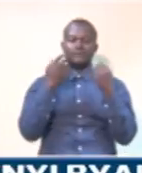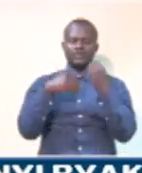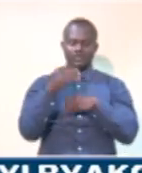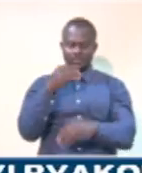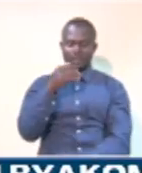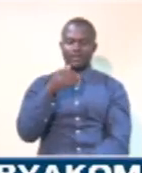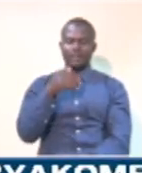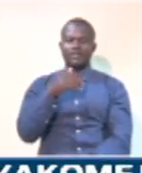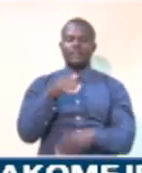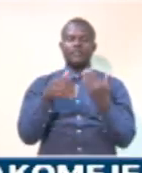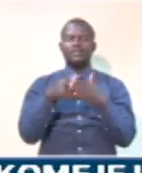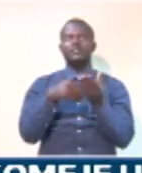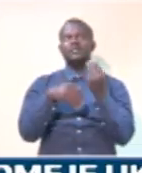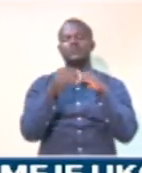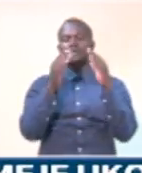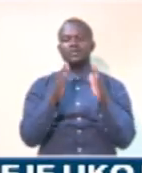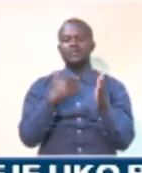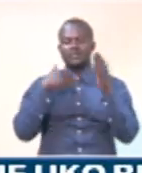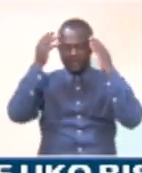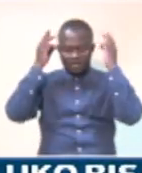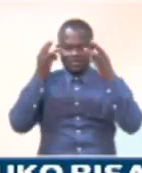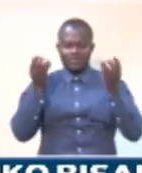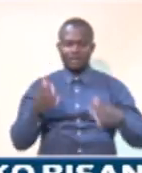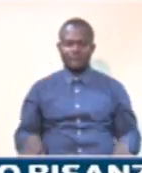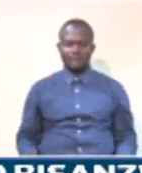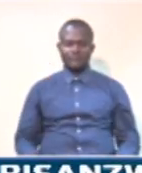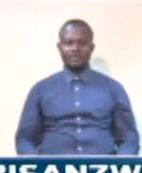w'ibi nyampeke. Mwabwira icyo abafite izi impungenge minister?